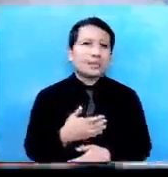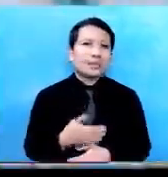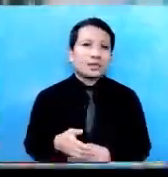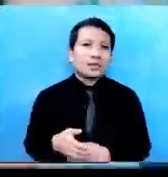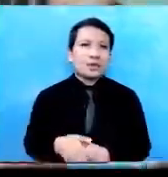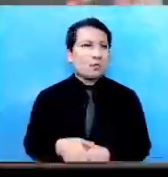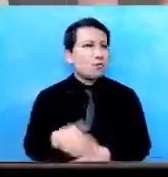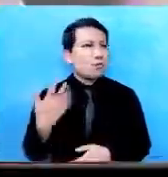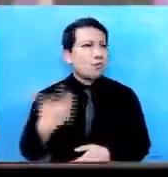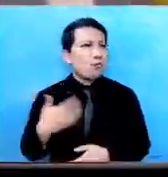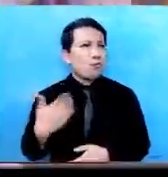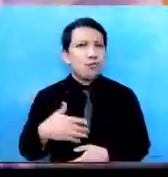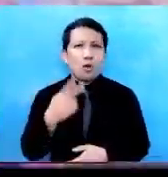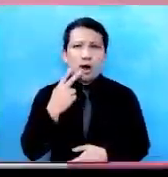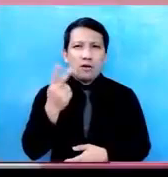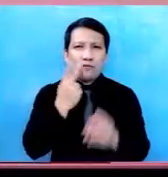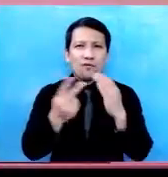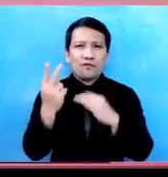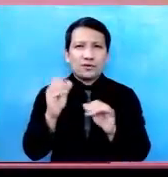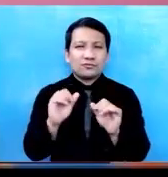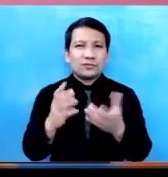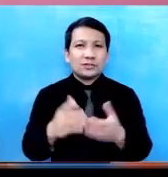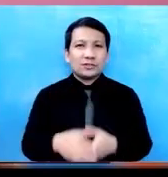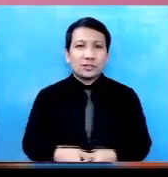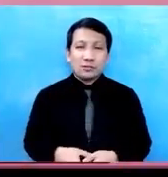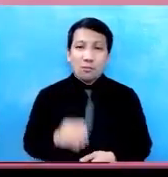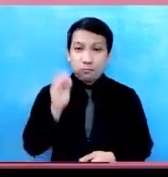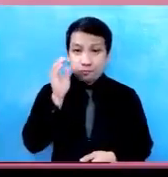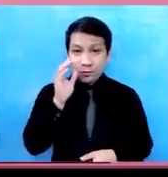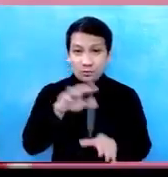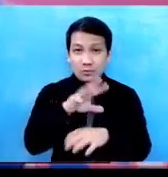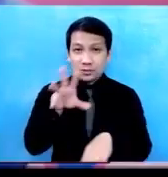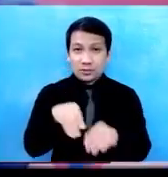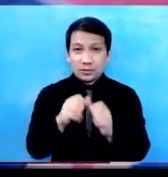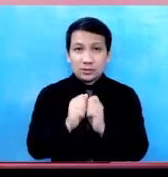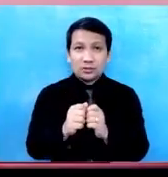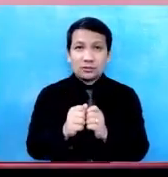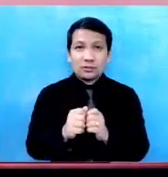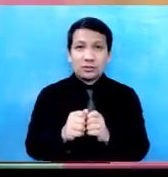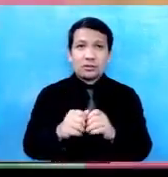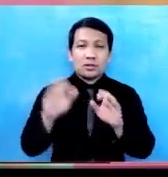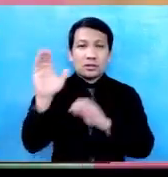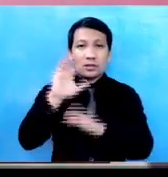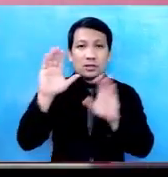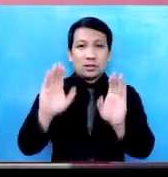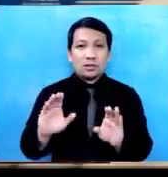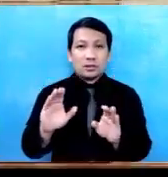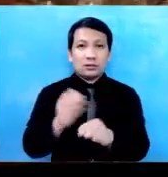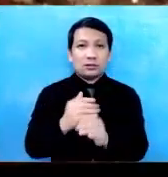Grabe naman sa visuals! Ang Candy ay bahagi ng kanilang winter special mini album.